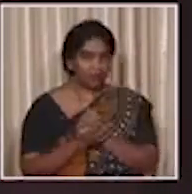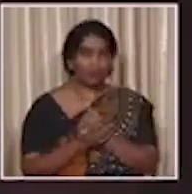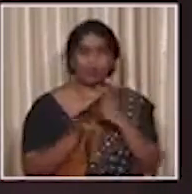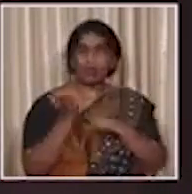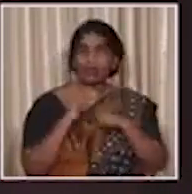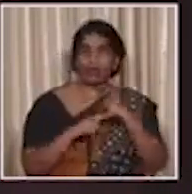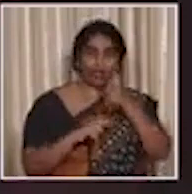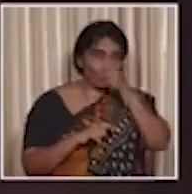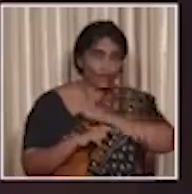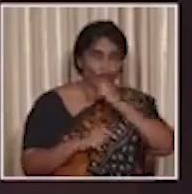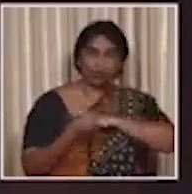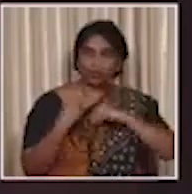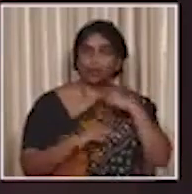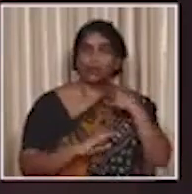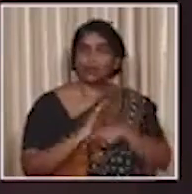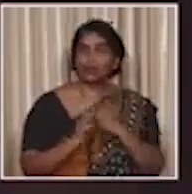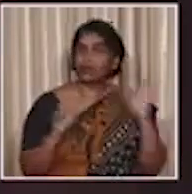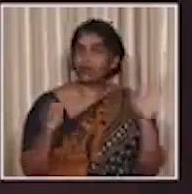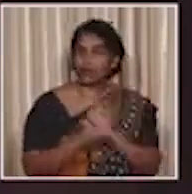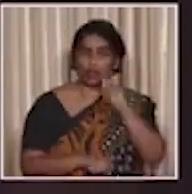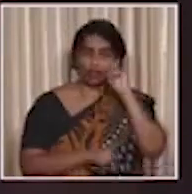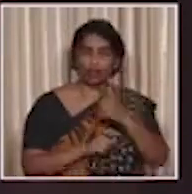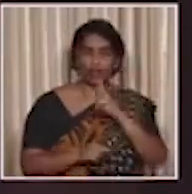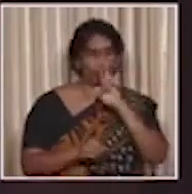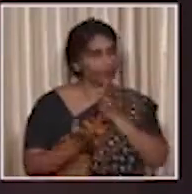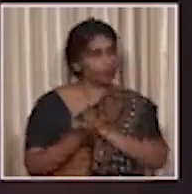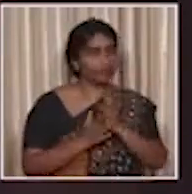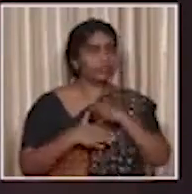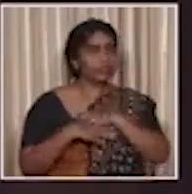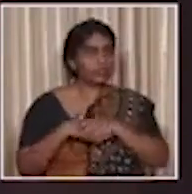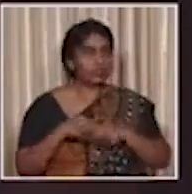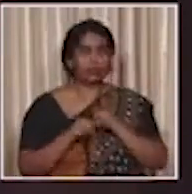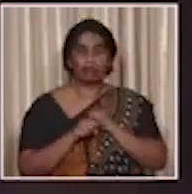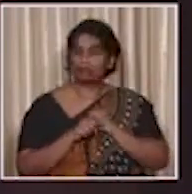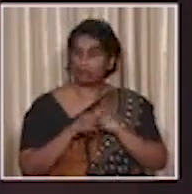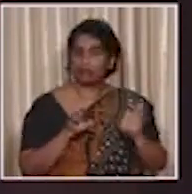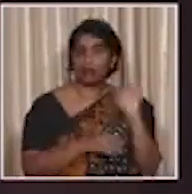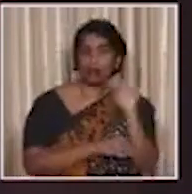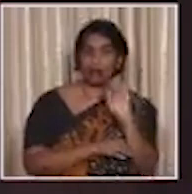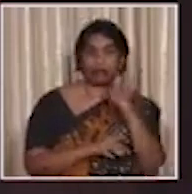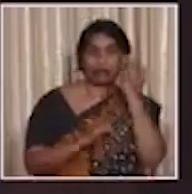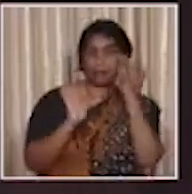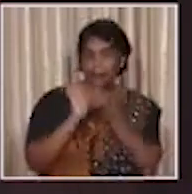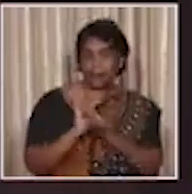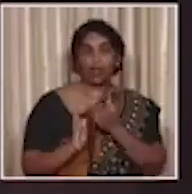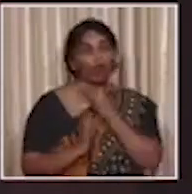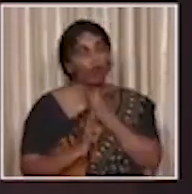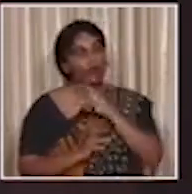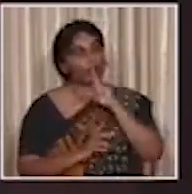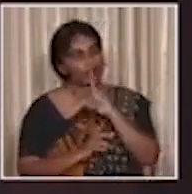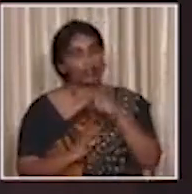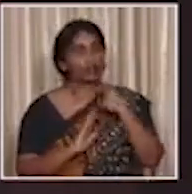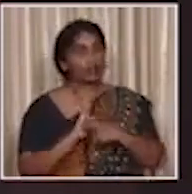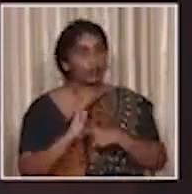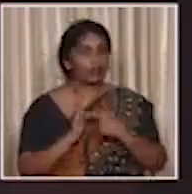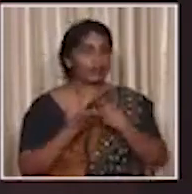බදු මුදල් හොරා කාලා මේ රටේ සම්පූර්ණ ජනතාව අන්දලා ජාතිවාදයේ වපුරලා නයිනටවල පෙන්නලා බොරු කියලා මේ